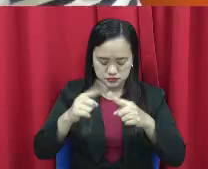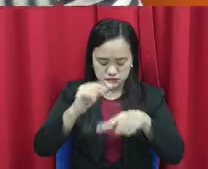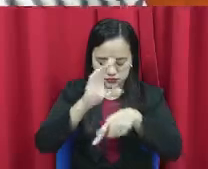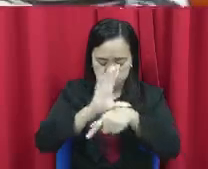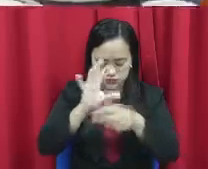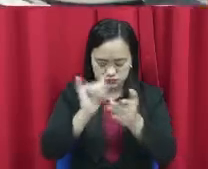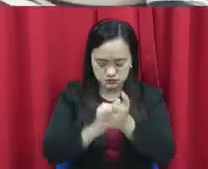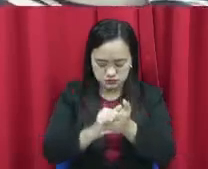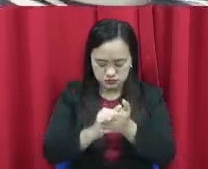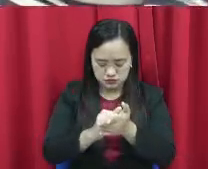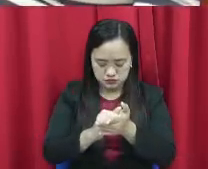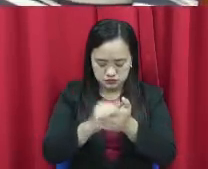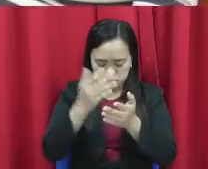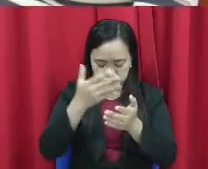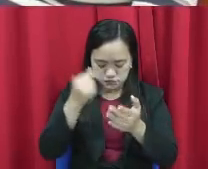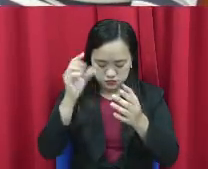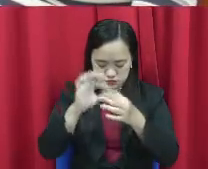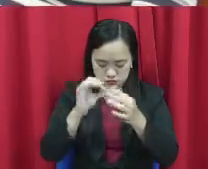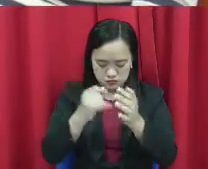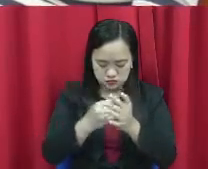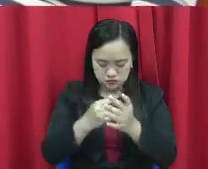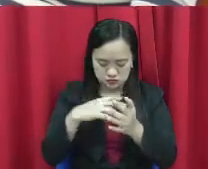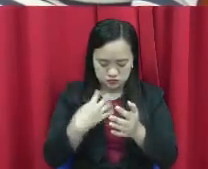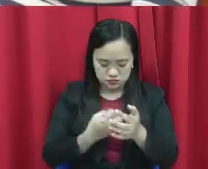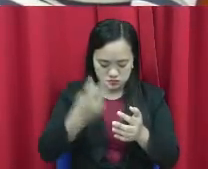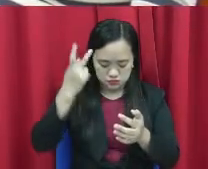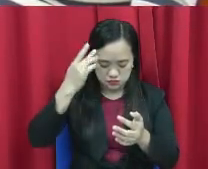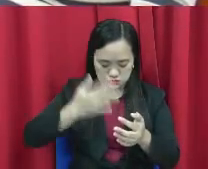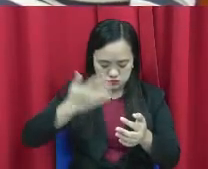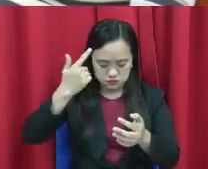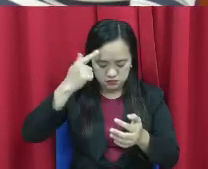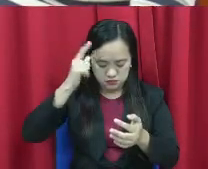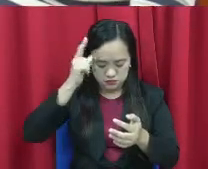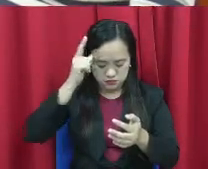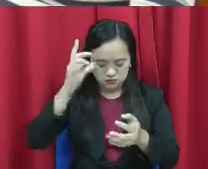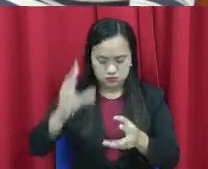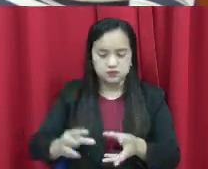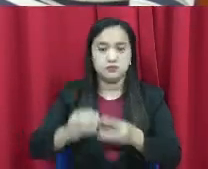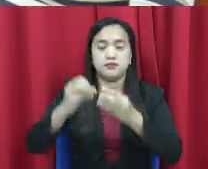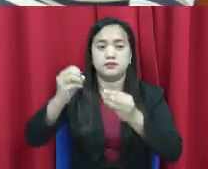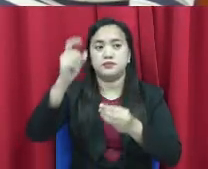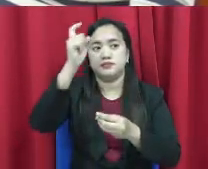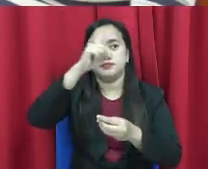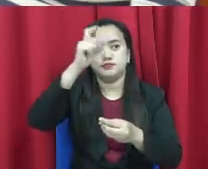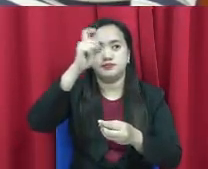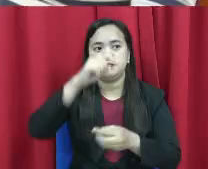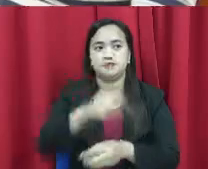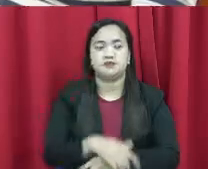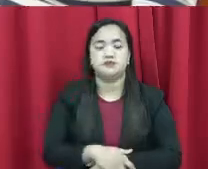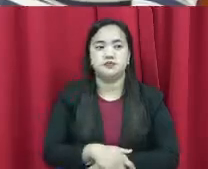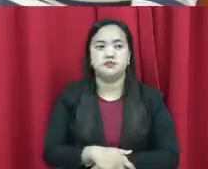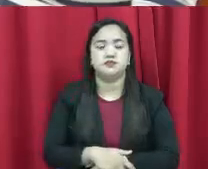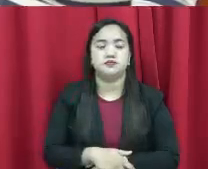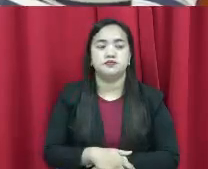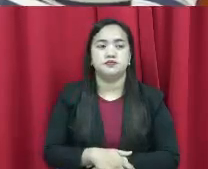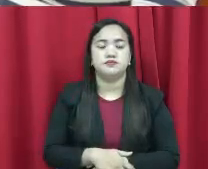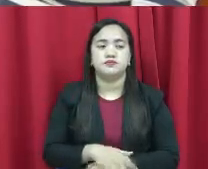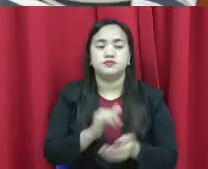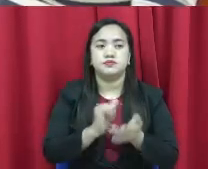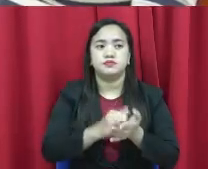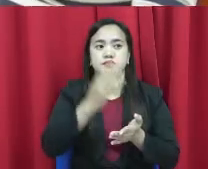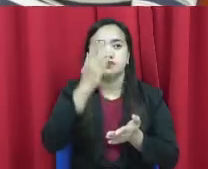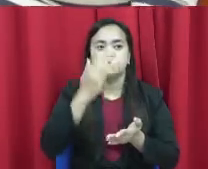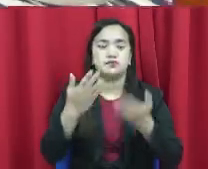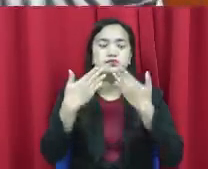na to lalong-lalo na sa mahal nating Pastor sa wisdom bestowed unto him Ayan kaya Salamat po